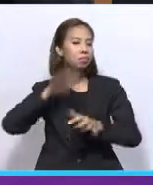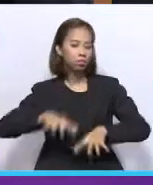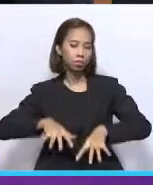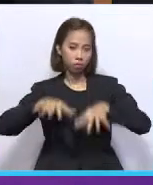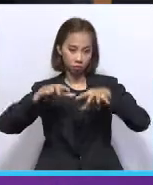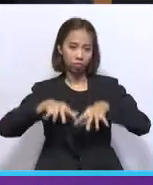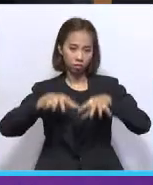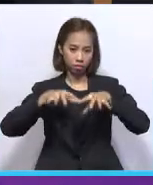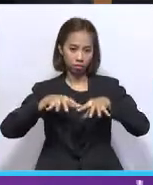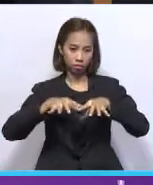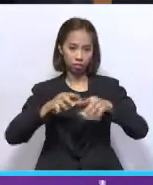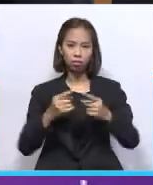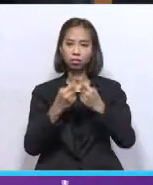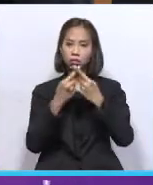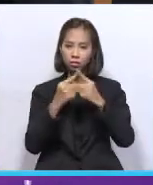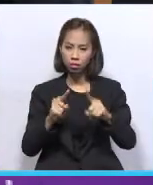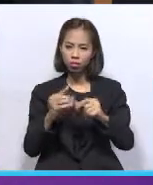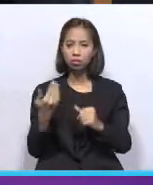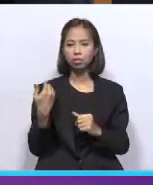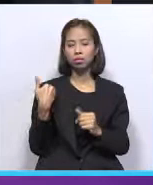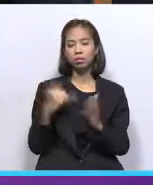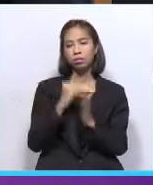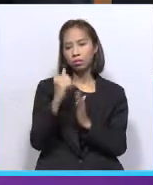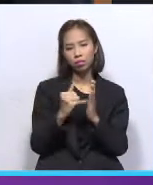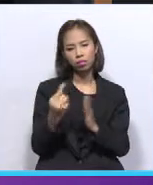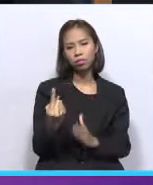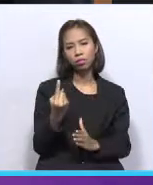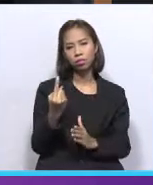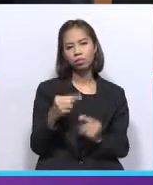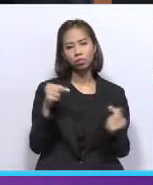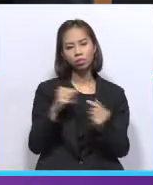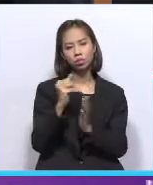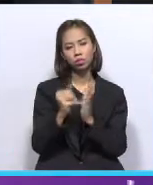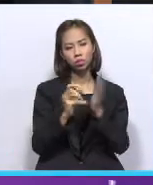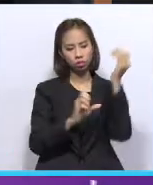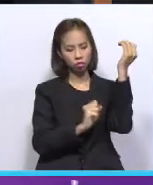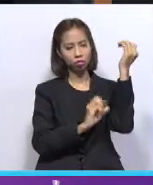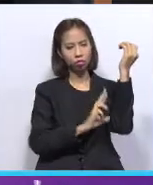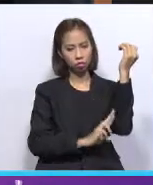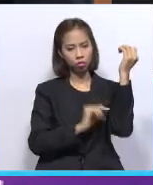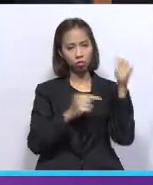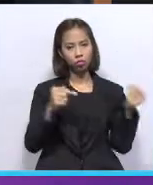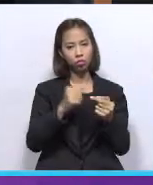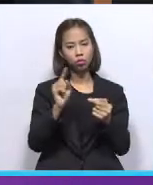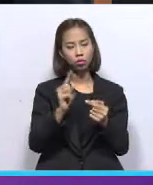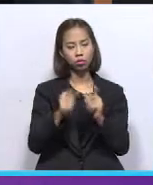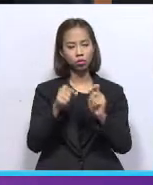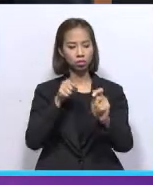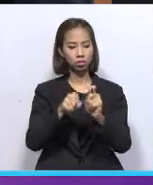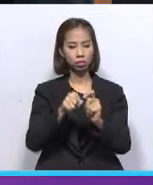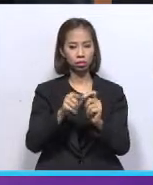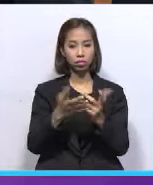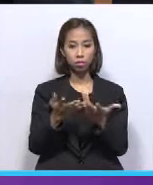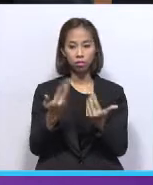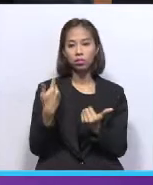การณ์น้ำท่วมที่มีอยู่เนี่ยมีอยู่ที่จังหวัดเดียวที่มีน้ำล้นตลิ่งก็คือที่จังหวัดสุราษฎร์ธานีที่อำเภอเคียนซานะ